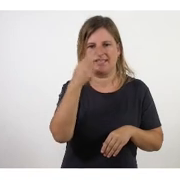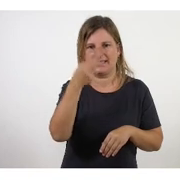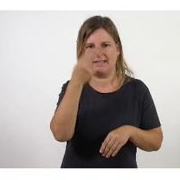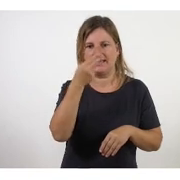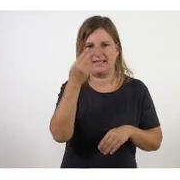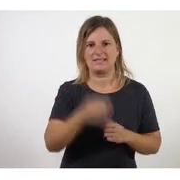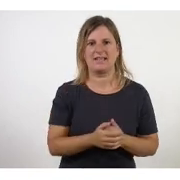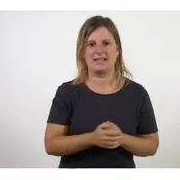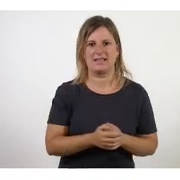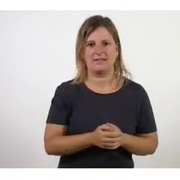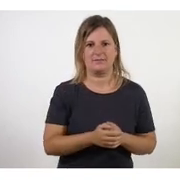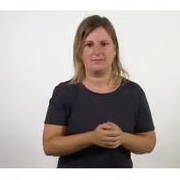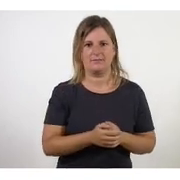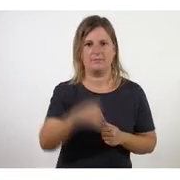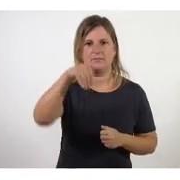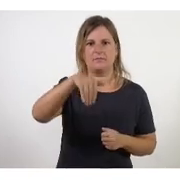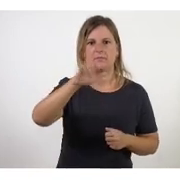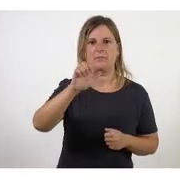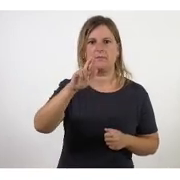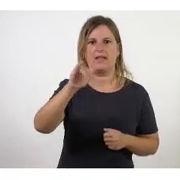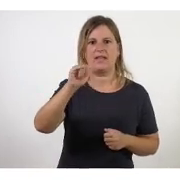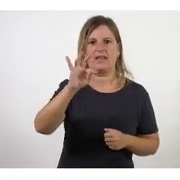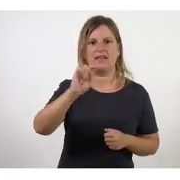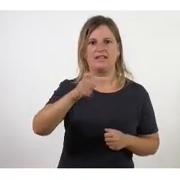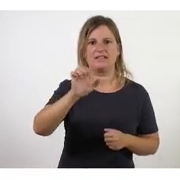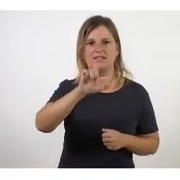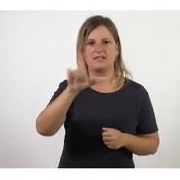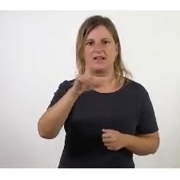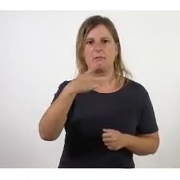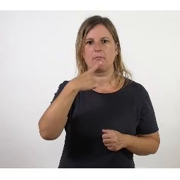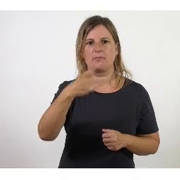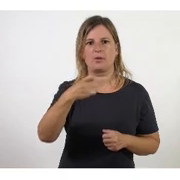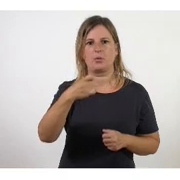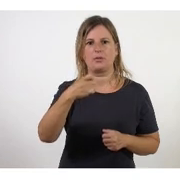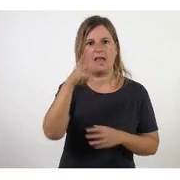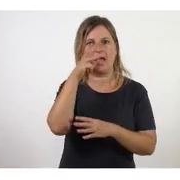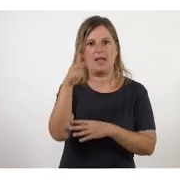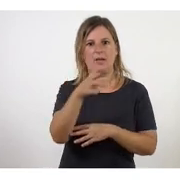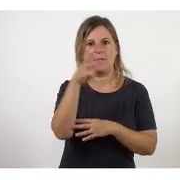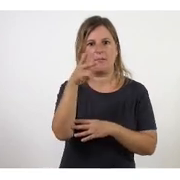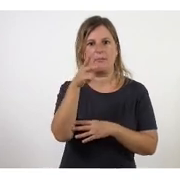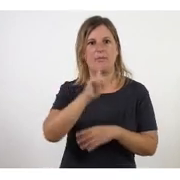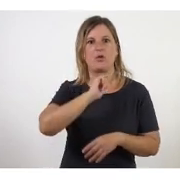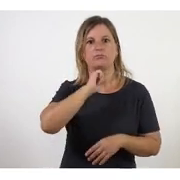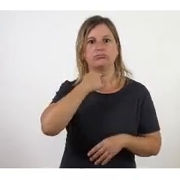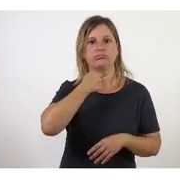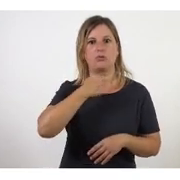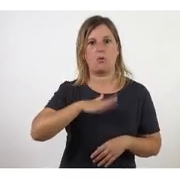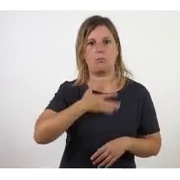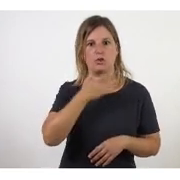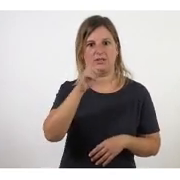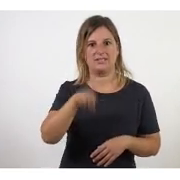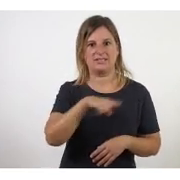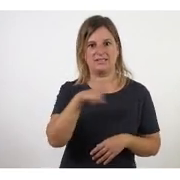interessant. La Meritxell ens pregunta si hi ha una manera de mutejar el so dels vídeos. O sigui, jo tinc un vídeo que suposo que deuen gravar en